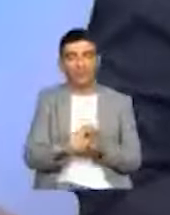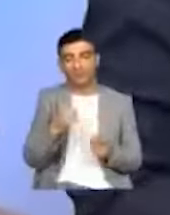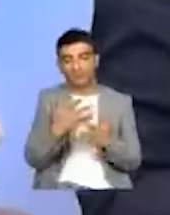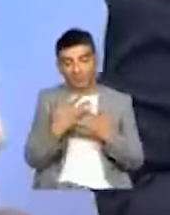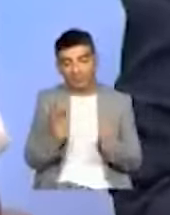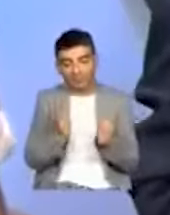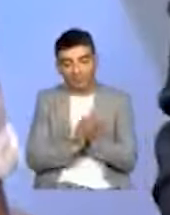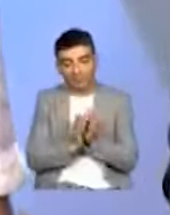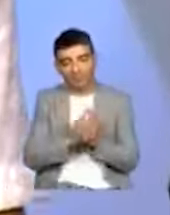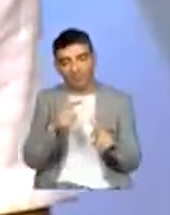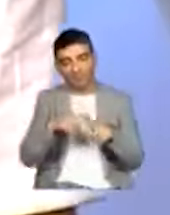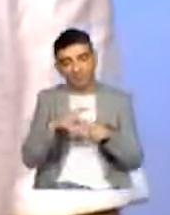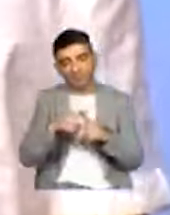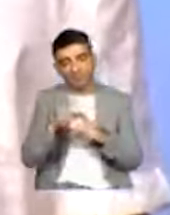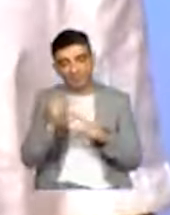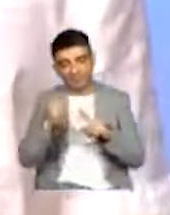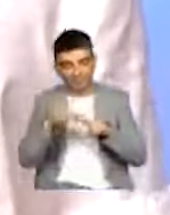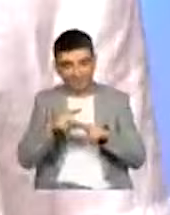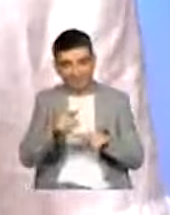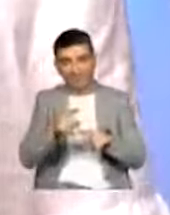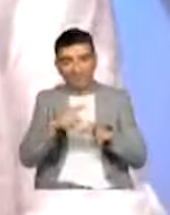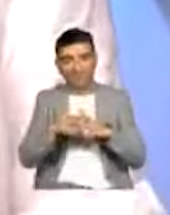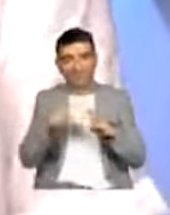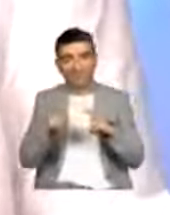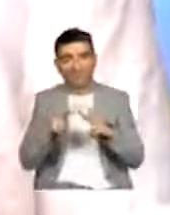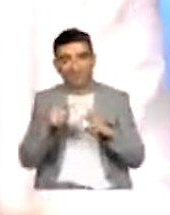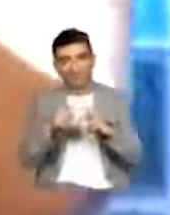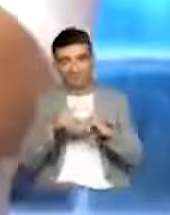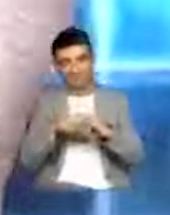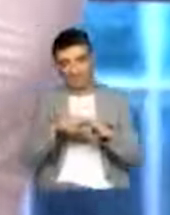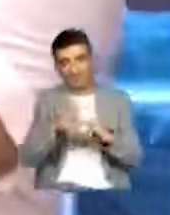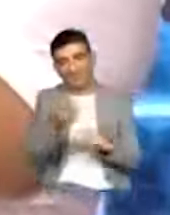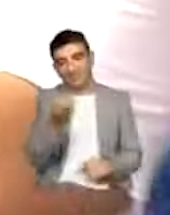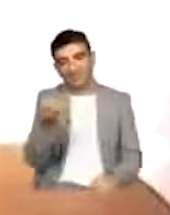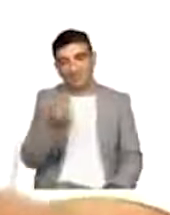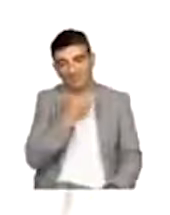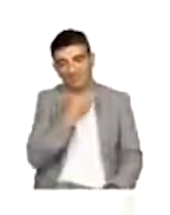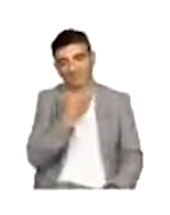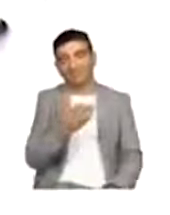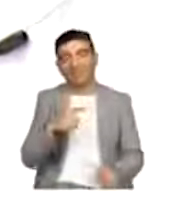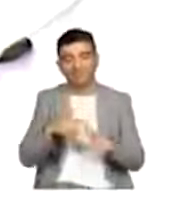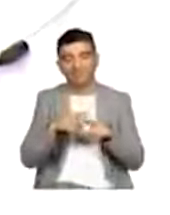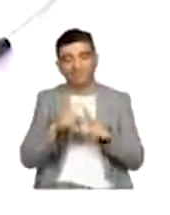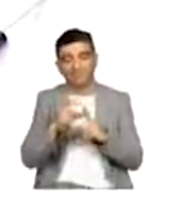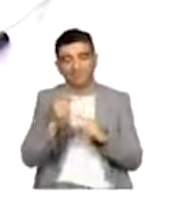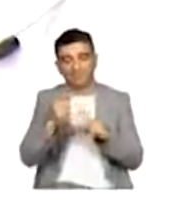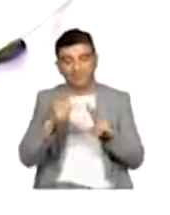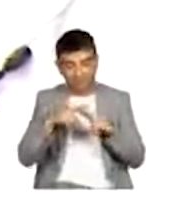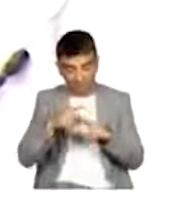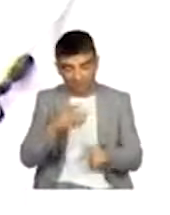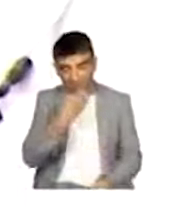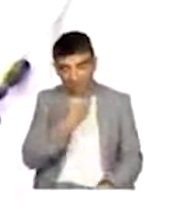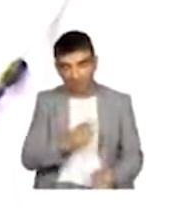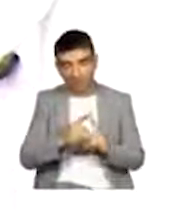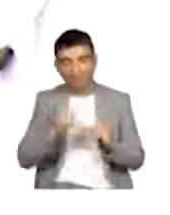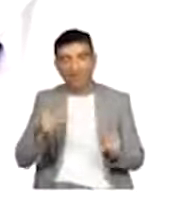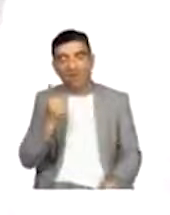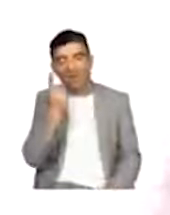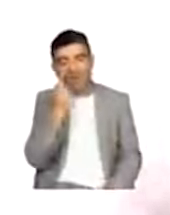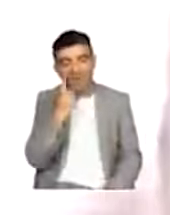kocaman alkışta Fadila ile Emrah'a. Hele de Emrah. Çok çok teşekkür ediyoruz. Fadila'cığım. Ömür boyu inşallah